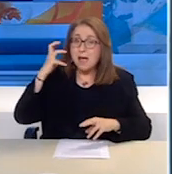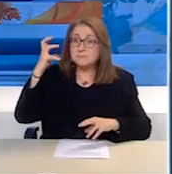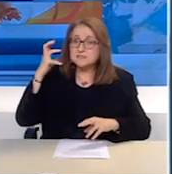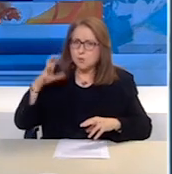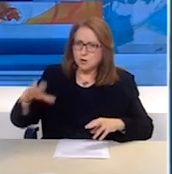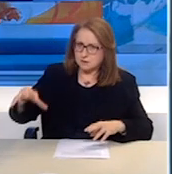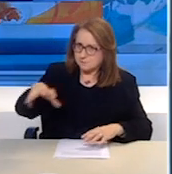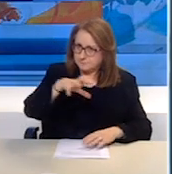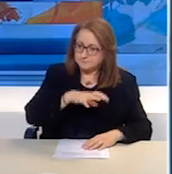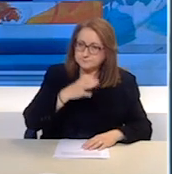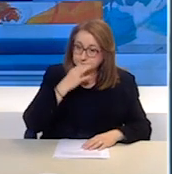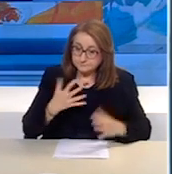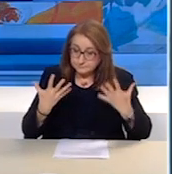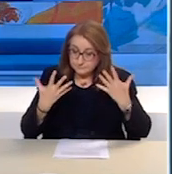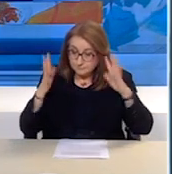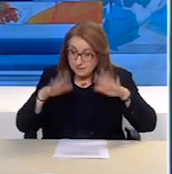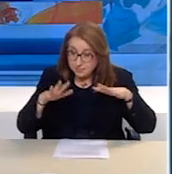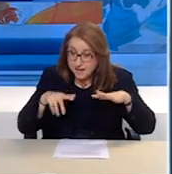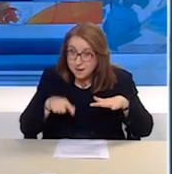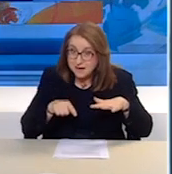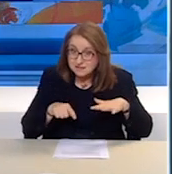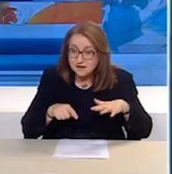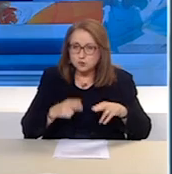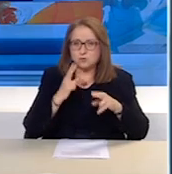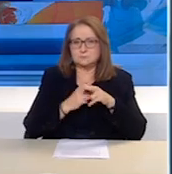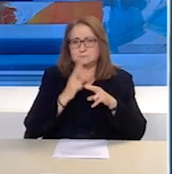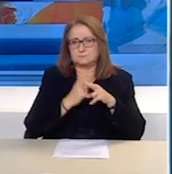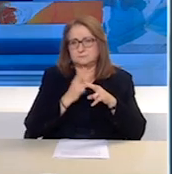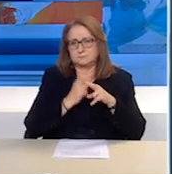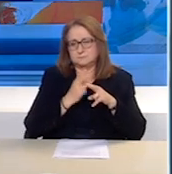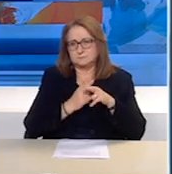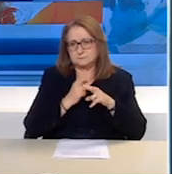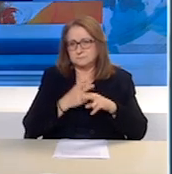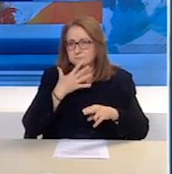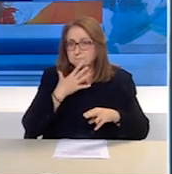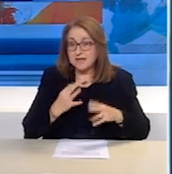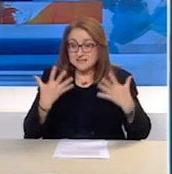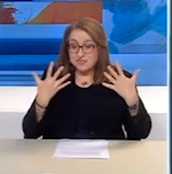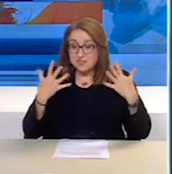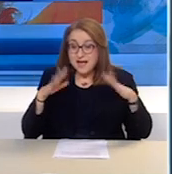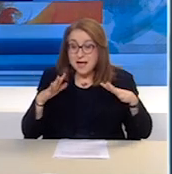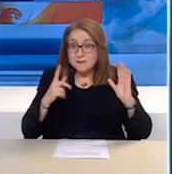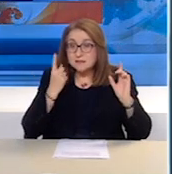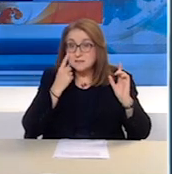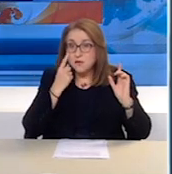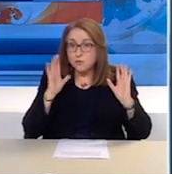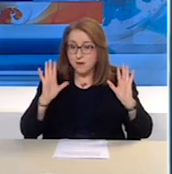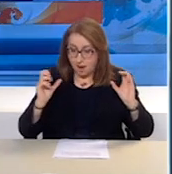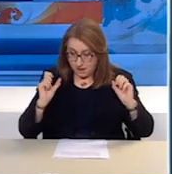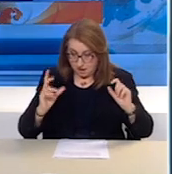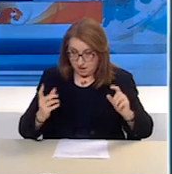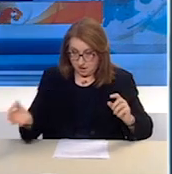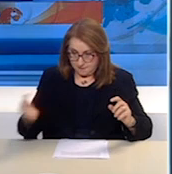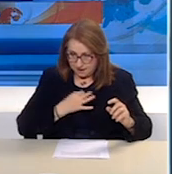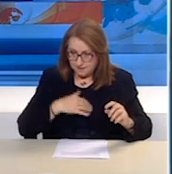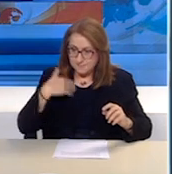το δεκαήμερο είναι ένα χρυσό κατά κάποιο τρόπο κριτήριο χρονικό για να πει κανείς ότι έχει σταματήσει μετάδοση. Μάλιστα, πολλοί